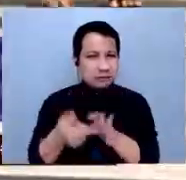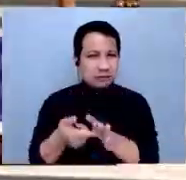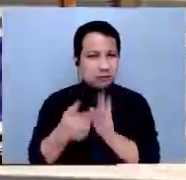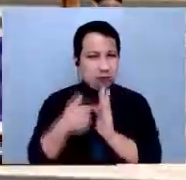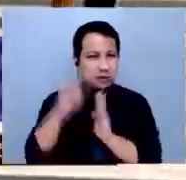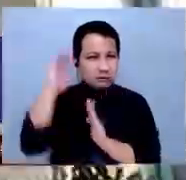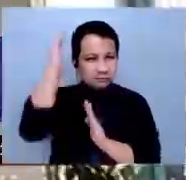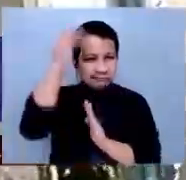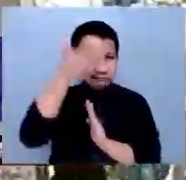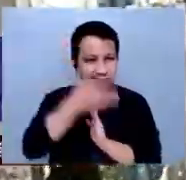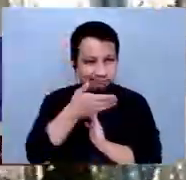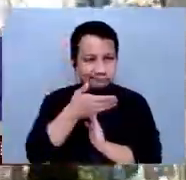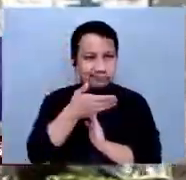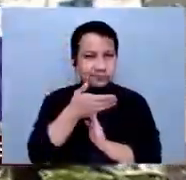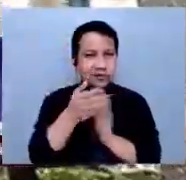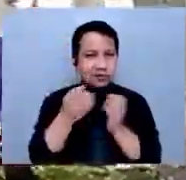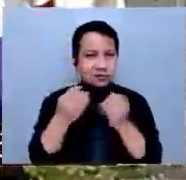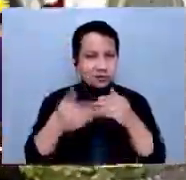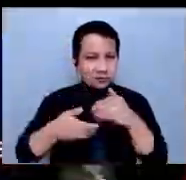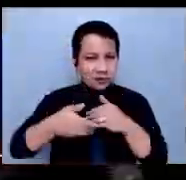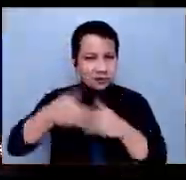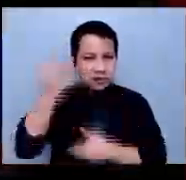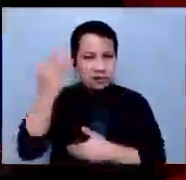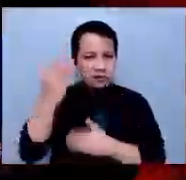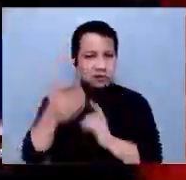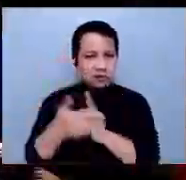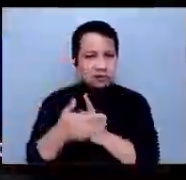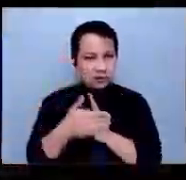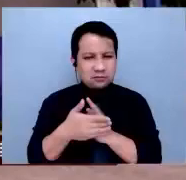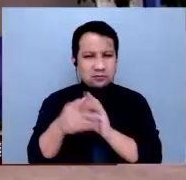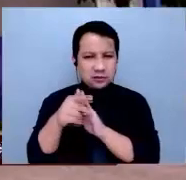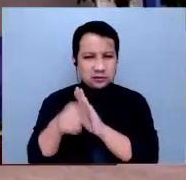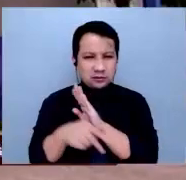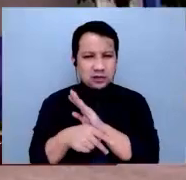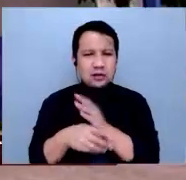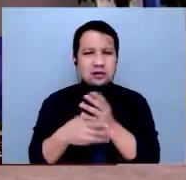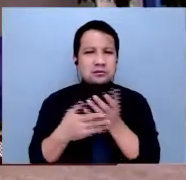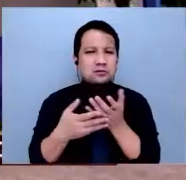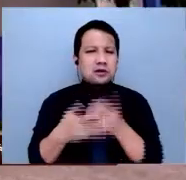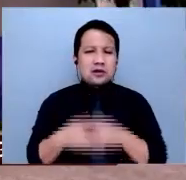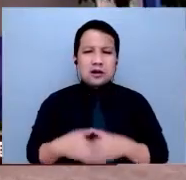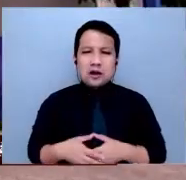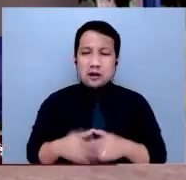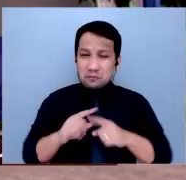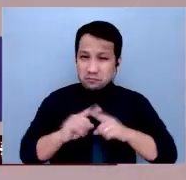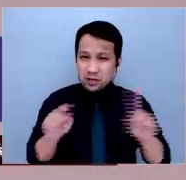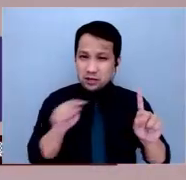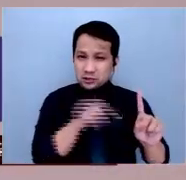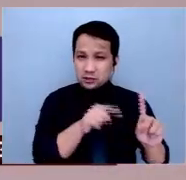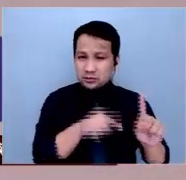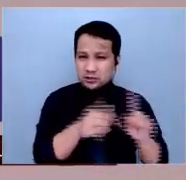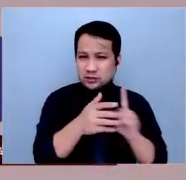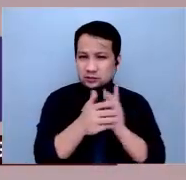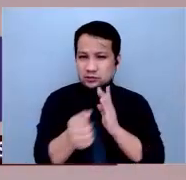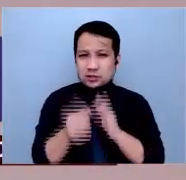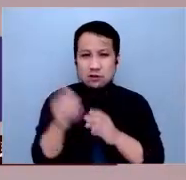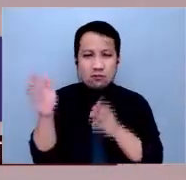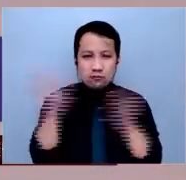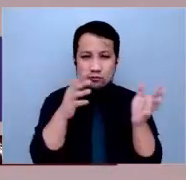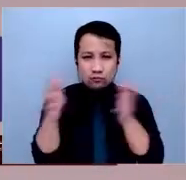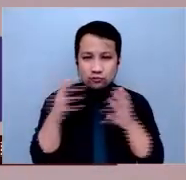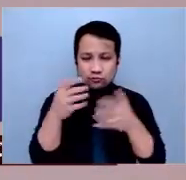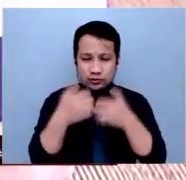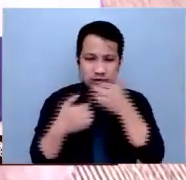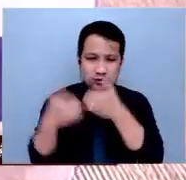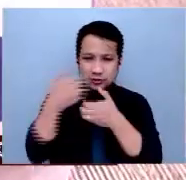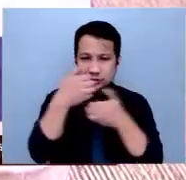mga lugar na mas mataas ang quarantine restrictions. Pero kung ang isang eksperto sa wind engineering ang